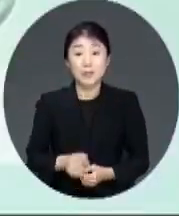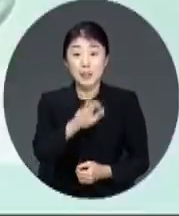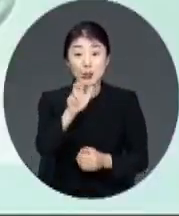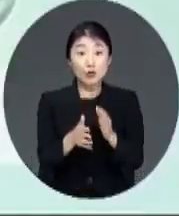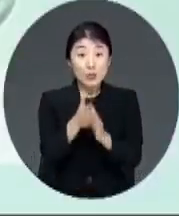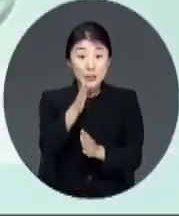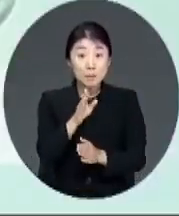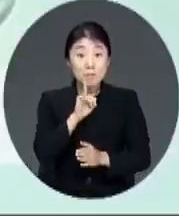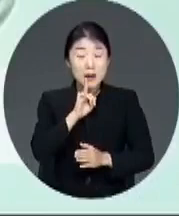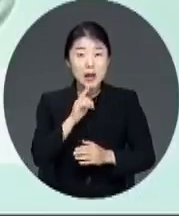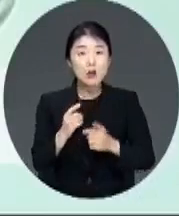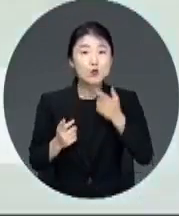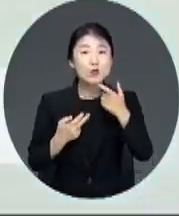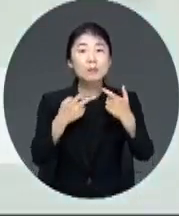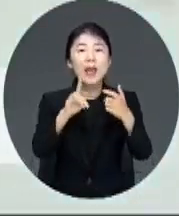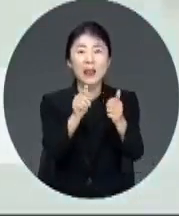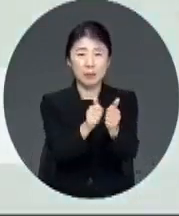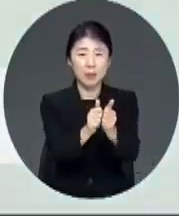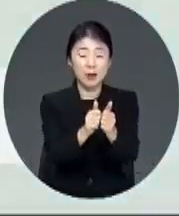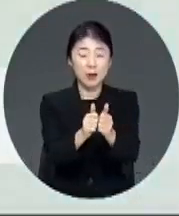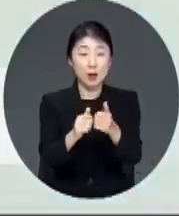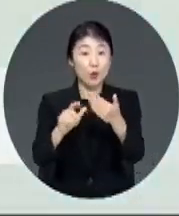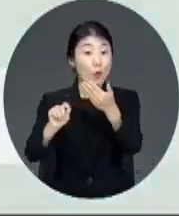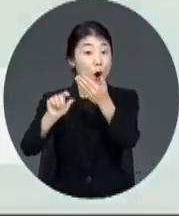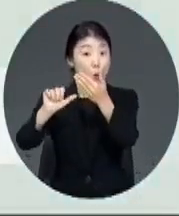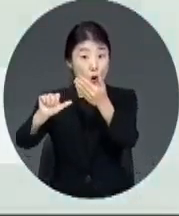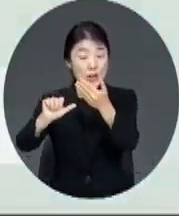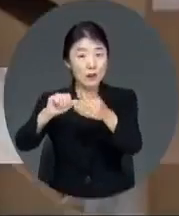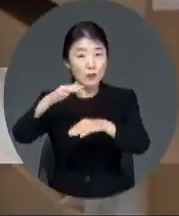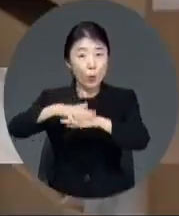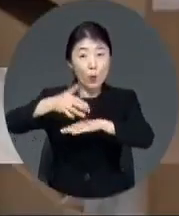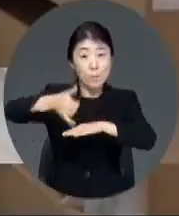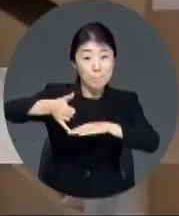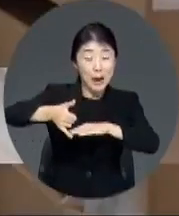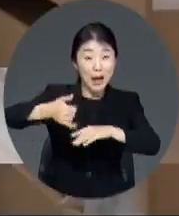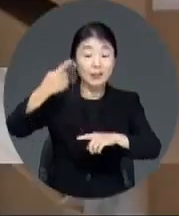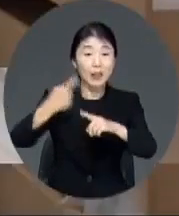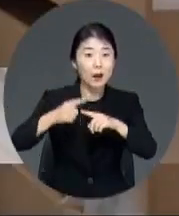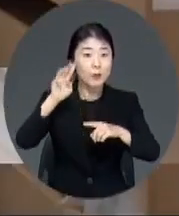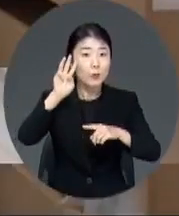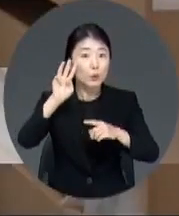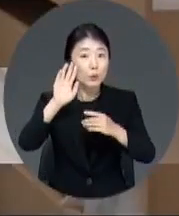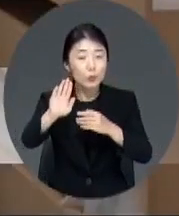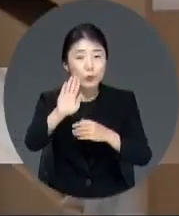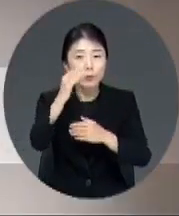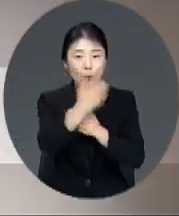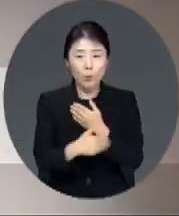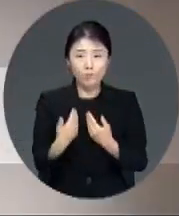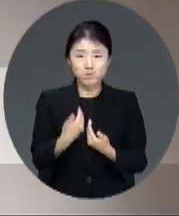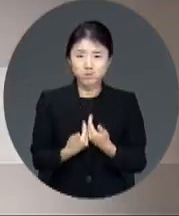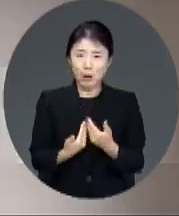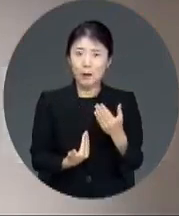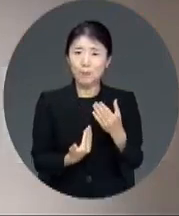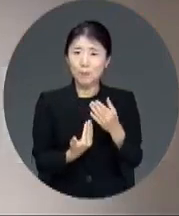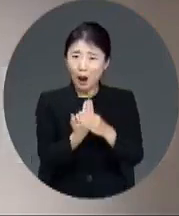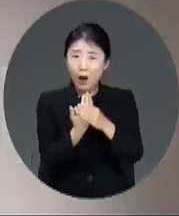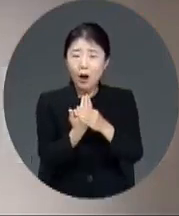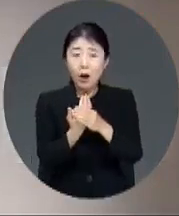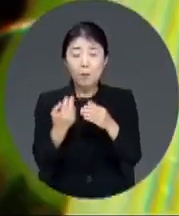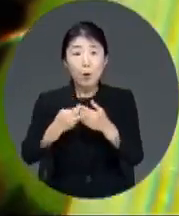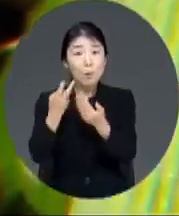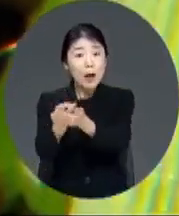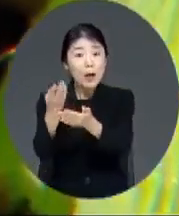진주시에 따르면 한 60대 남성은 지난 5일 농산일을 하다 사흘 뒤 증상이 발현돼 병원을 찾았으나 치료